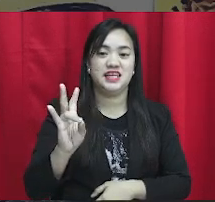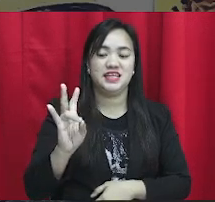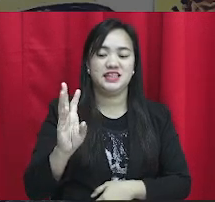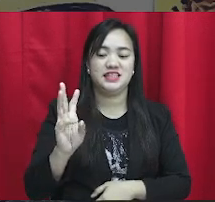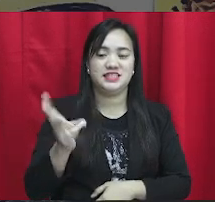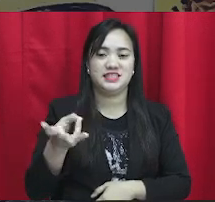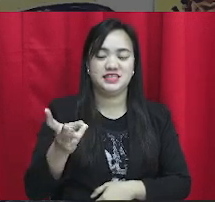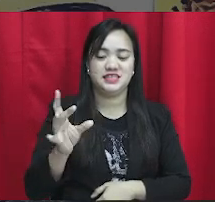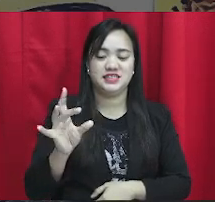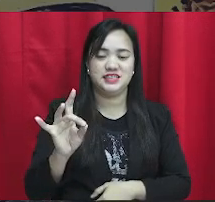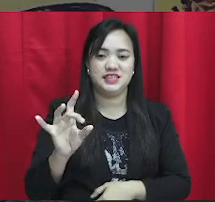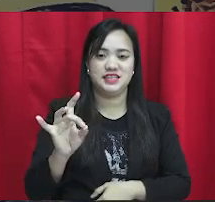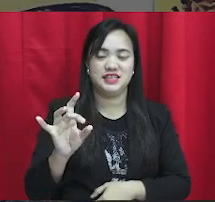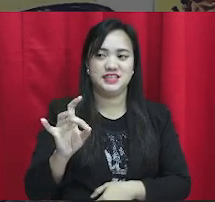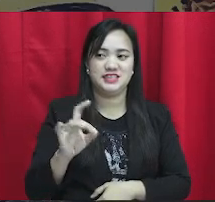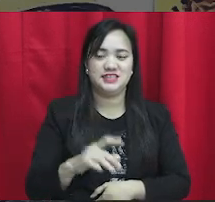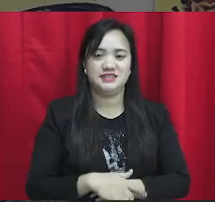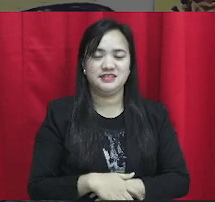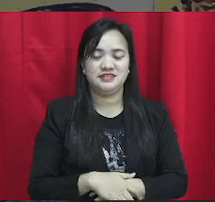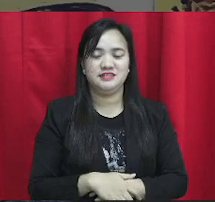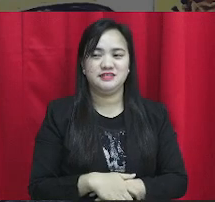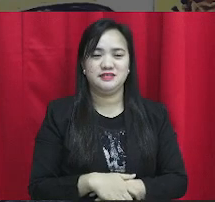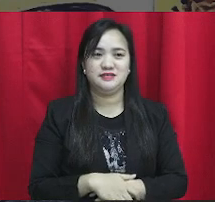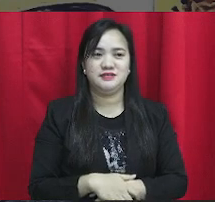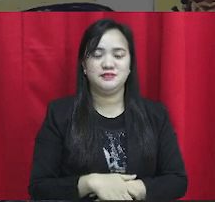68. Ay, mas matanda si nanay. 68.